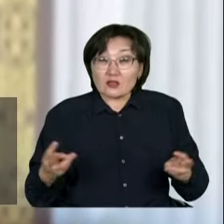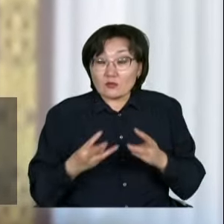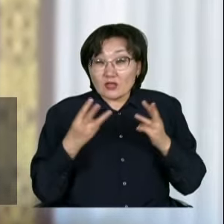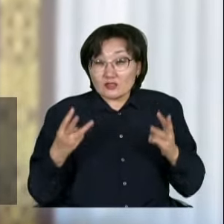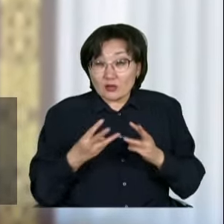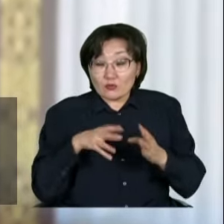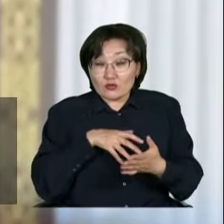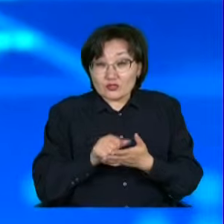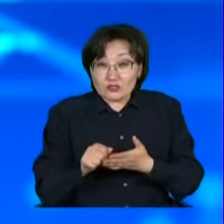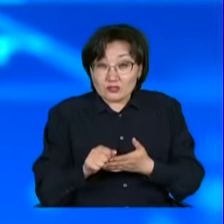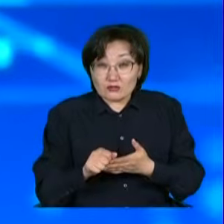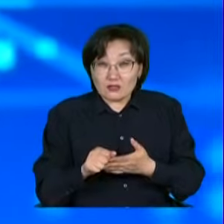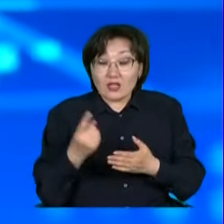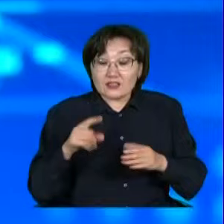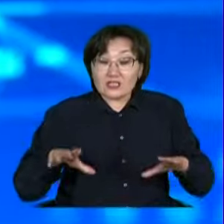47 голов овец.